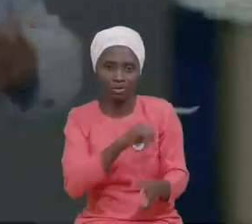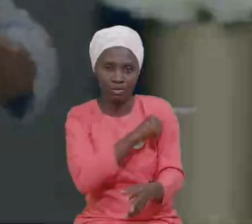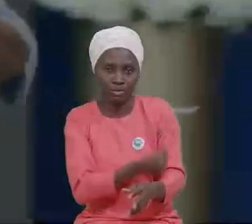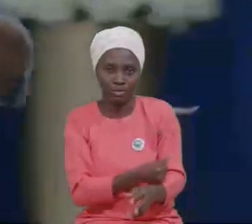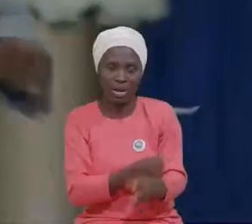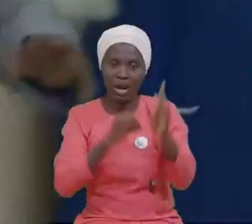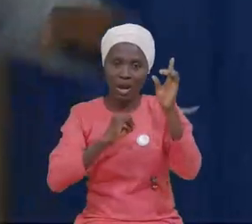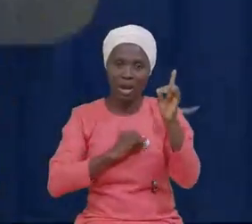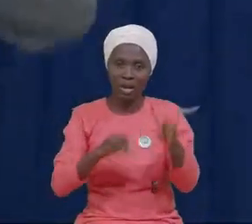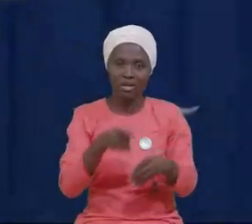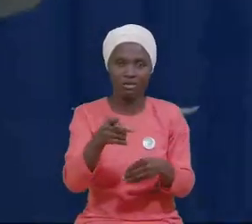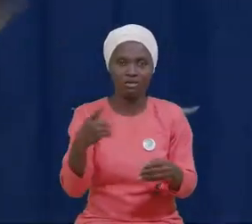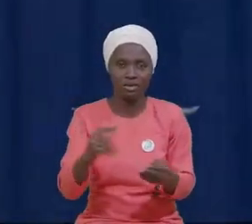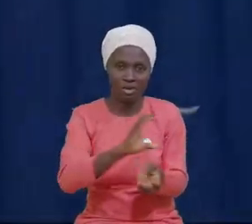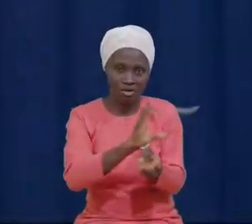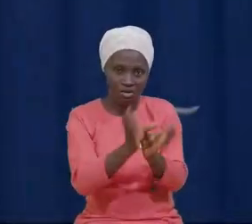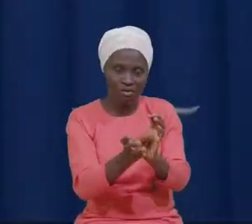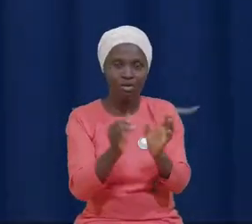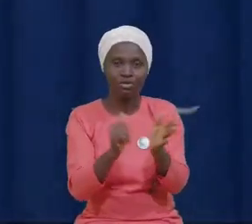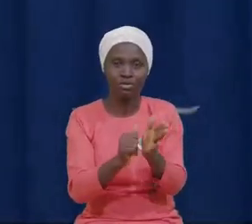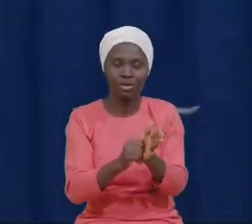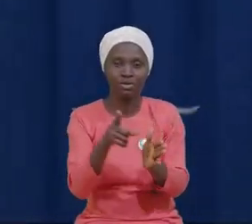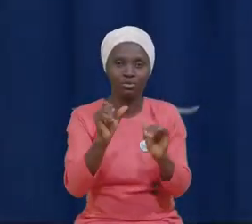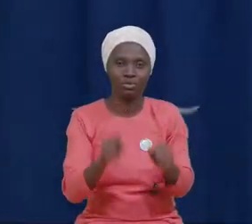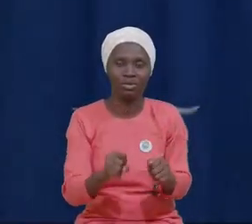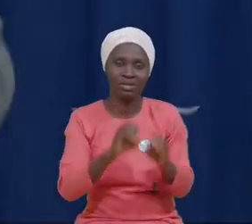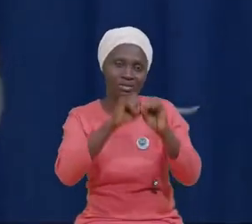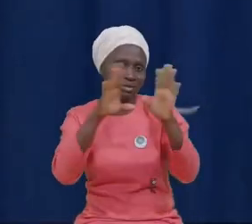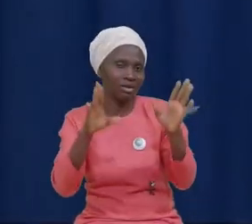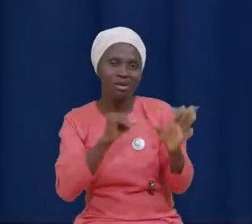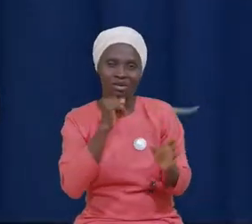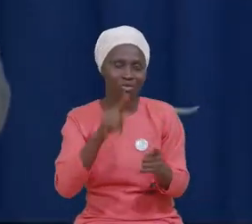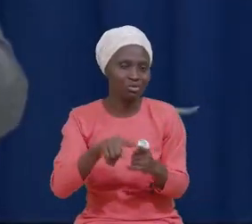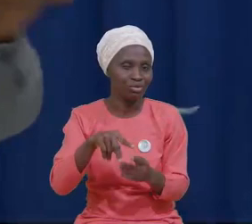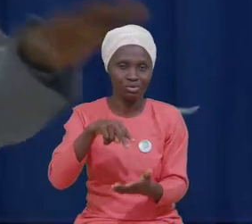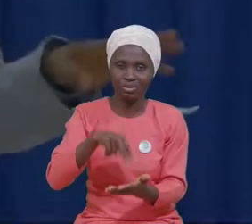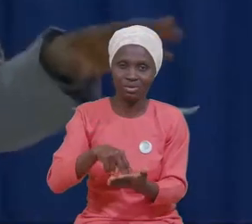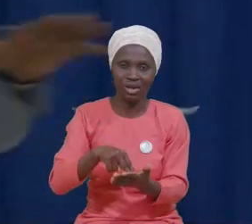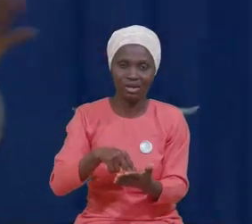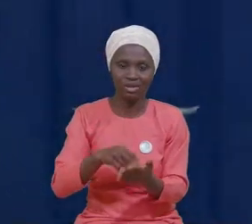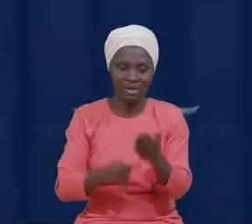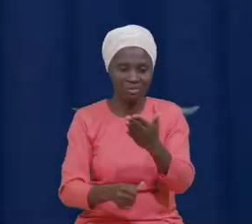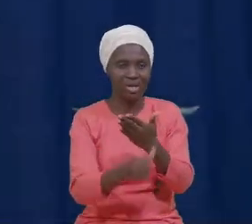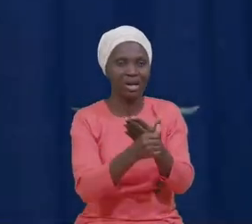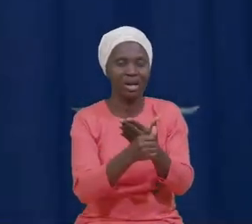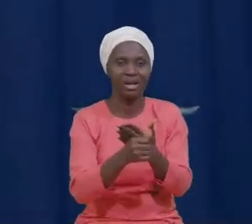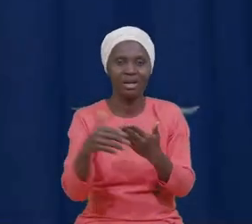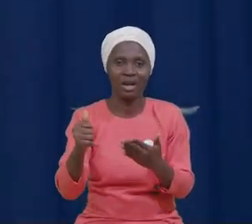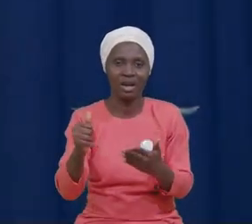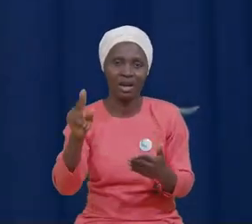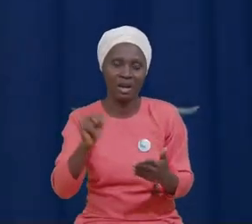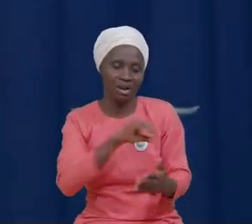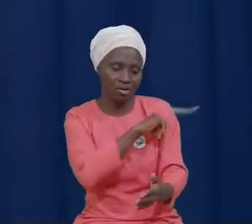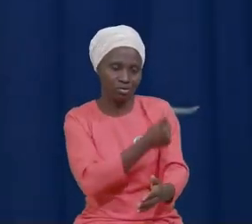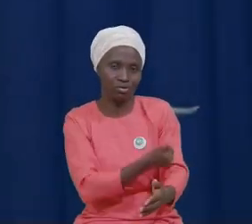donné la conversion pour que vous puissiez briller. Pas pour ne pas tenir derrière une